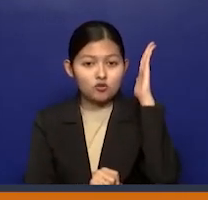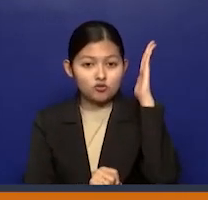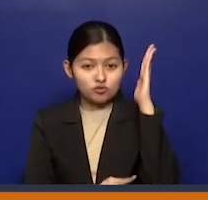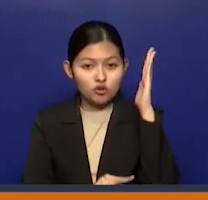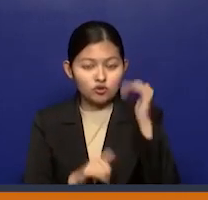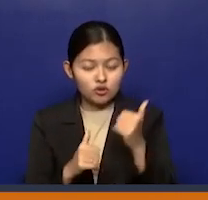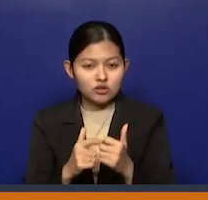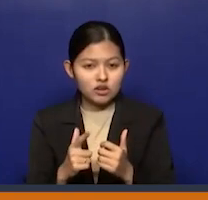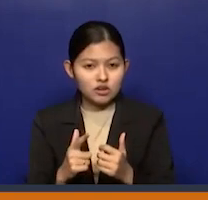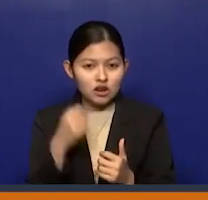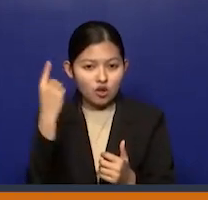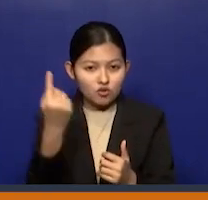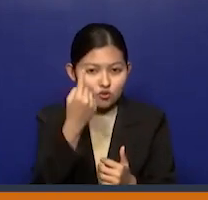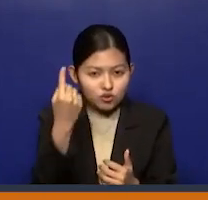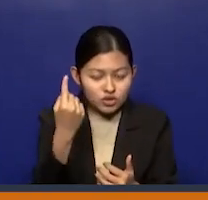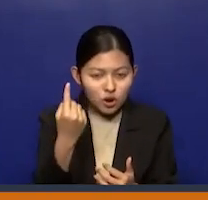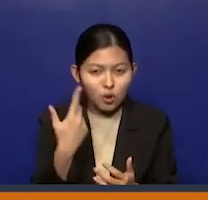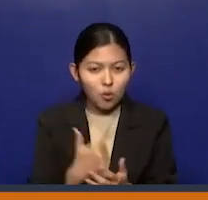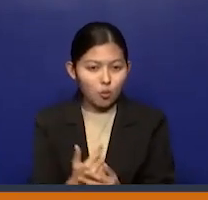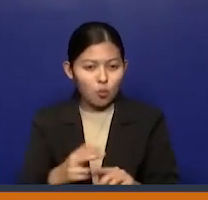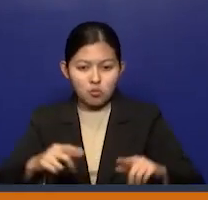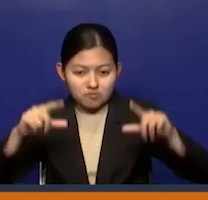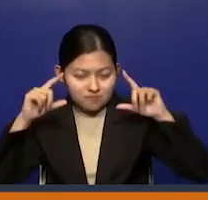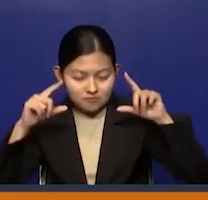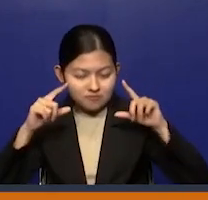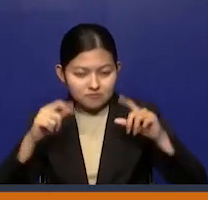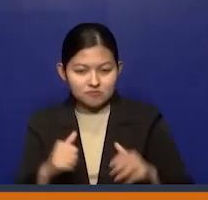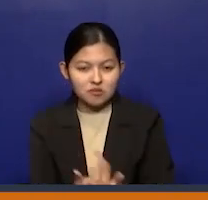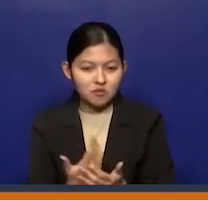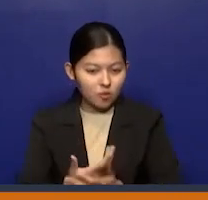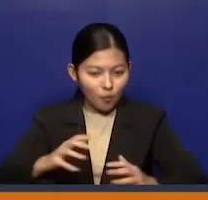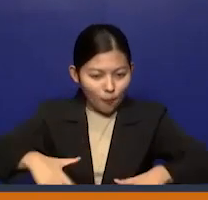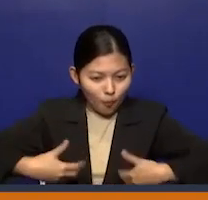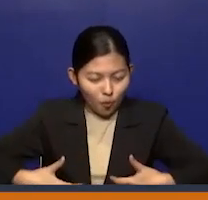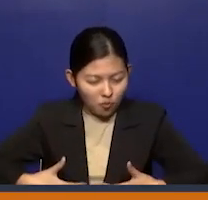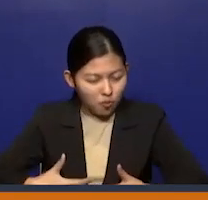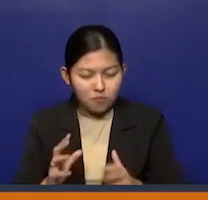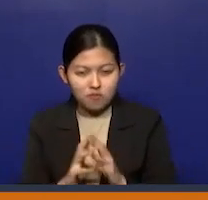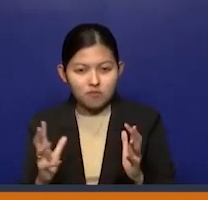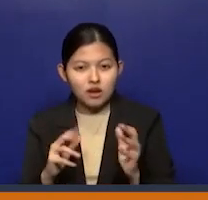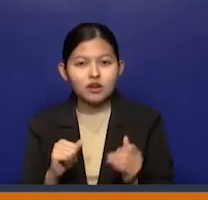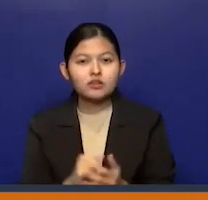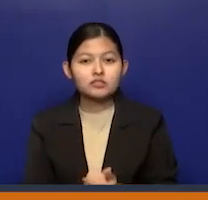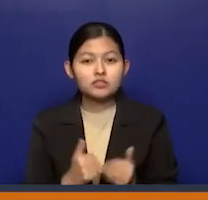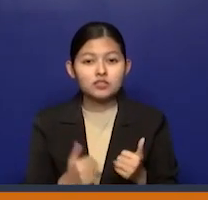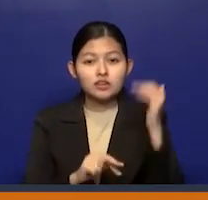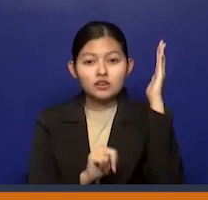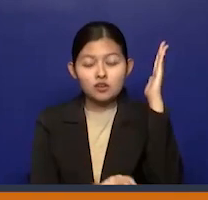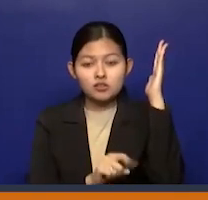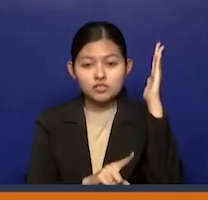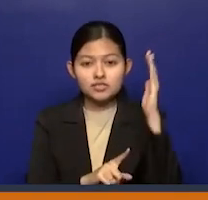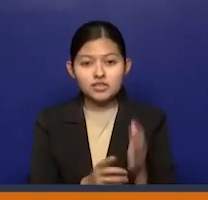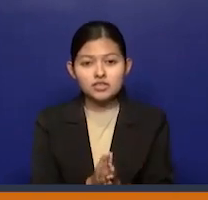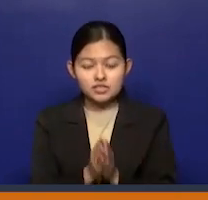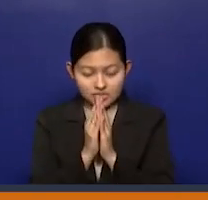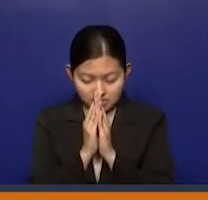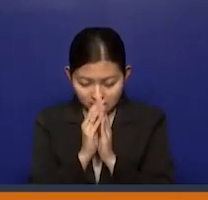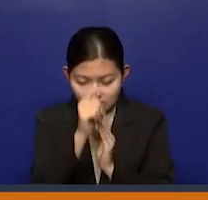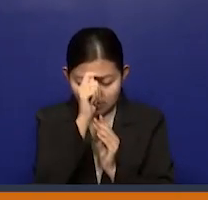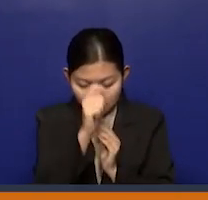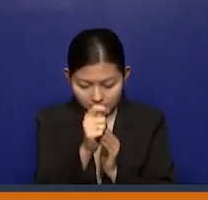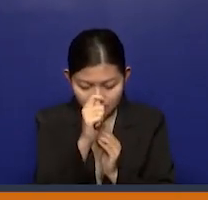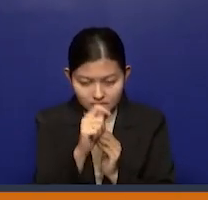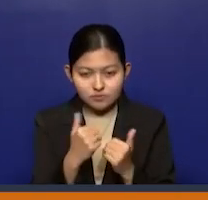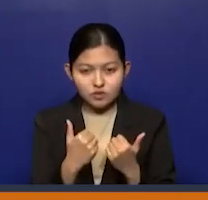กำลังบูมในเรื่องของการท่องเที่ยวแล้วที่ทุกคนคงทราบนะครับว่านครศรีธรมราชมีสิ่งศักดิ์สิทธิ์หลายอย่างนะครับอย่าง